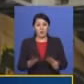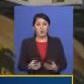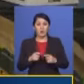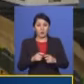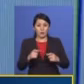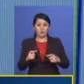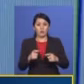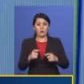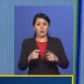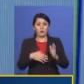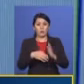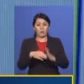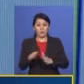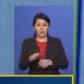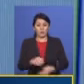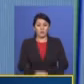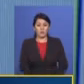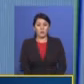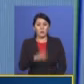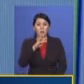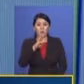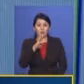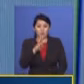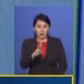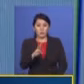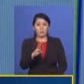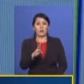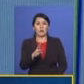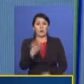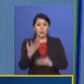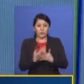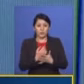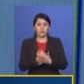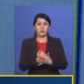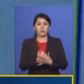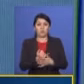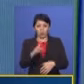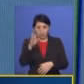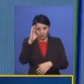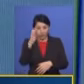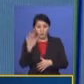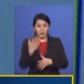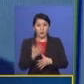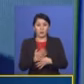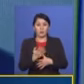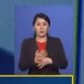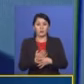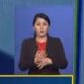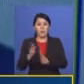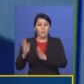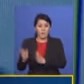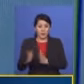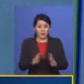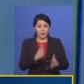да жақсаруда. Жалақы алушылардың үлесі қалпына келуде, мемлекеттік жәрдемақы алушылардың үлесі төмендеуде және